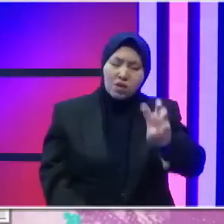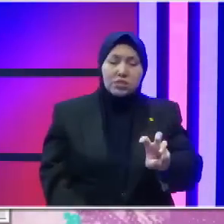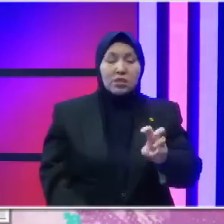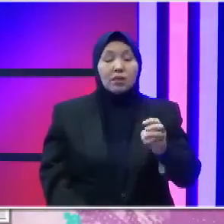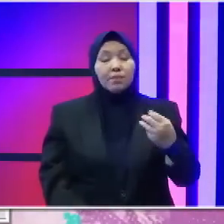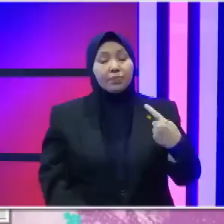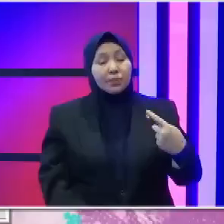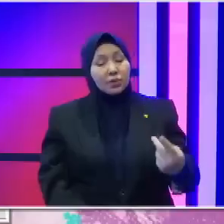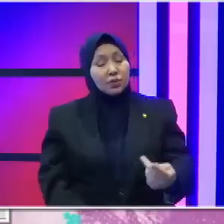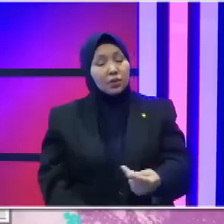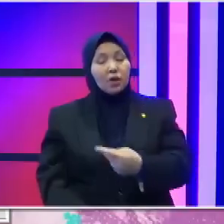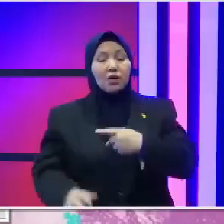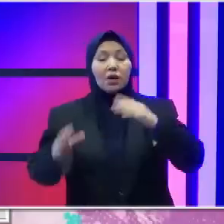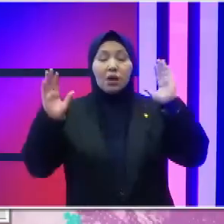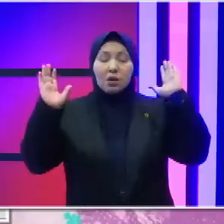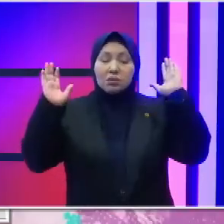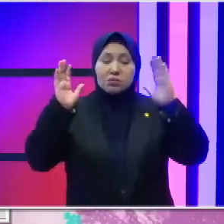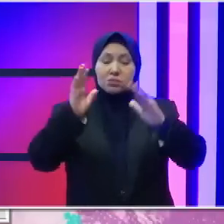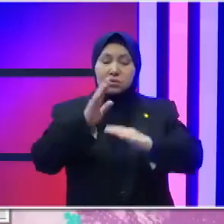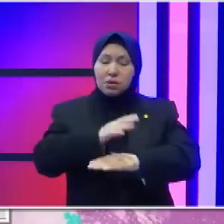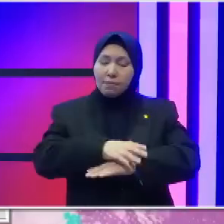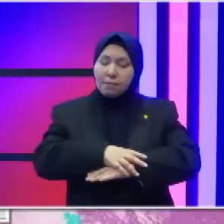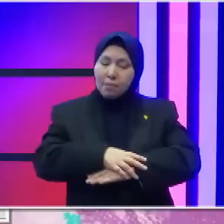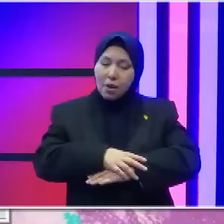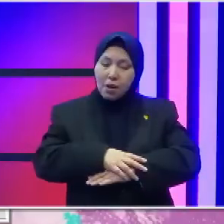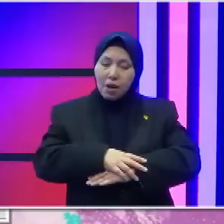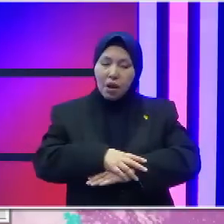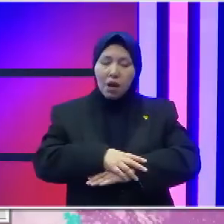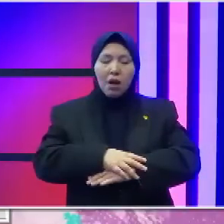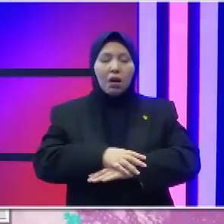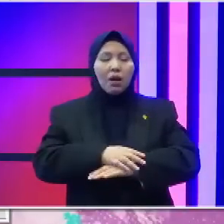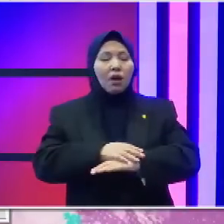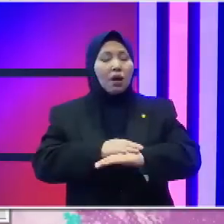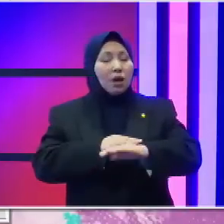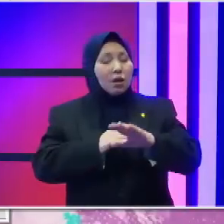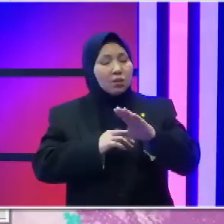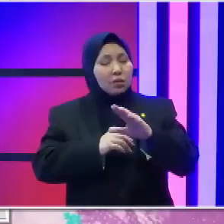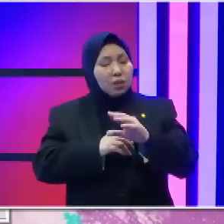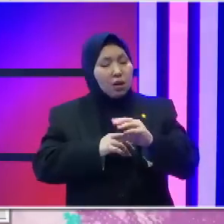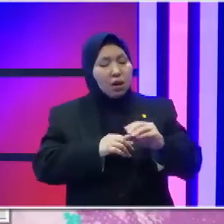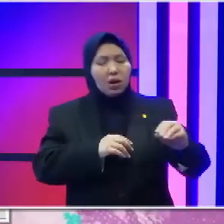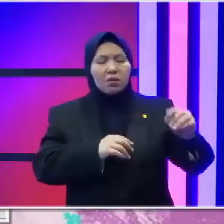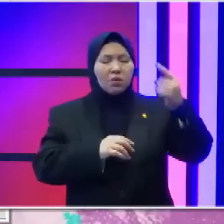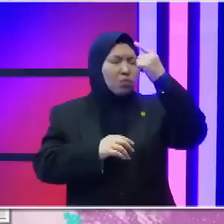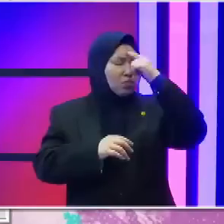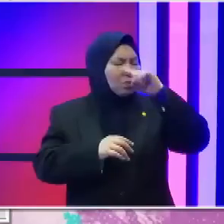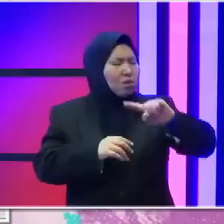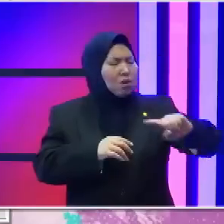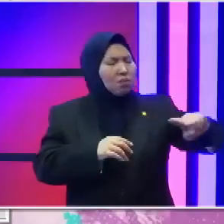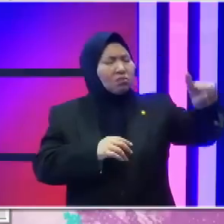ilaha illa huwa lahul